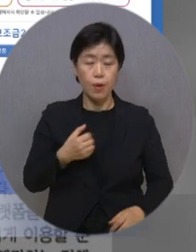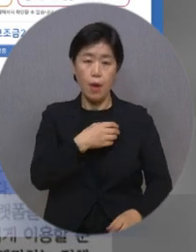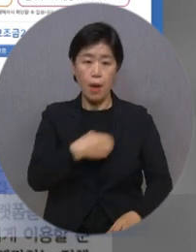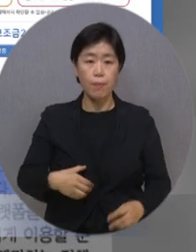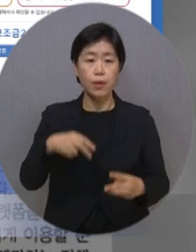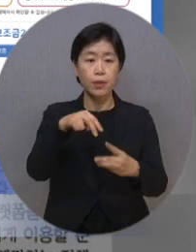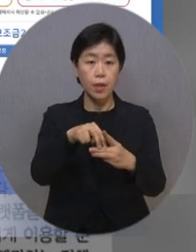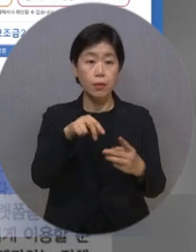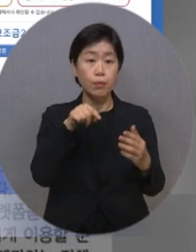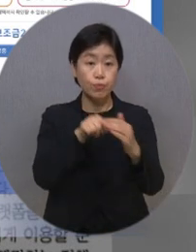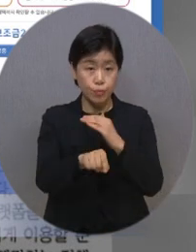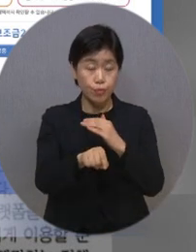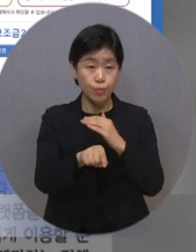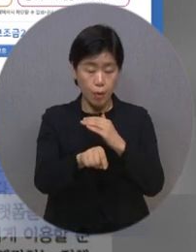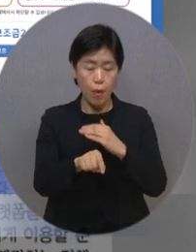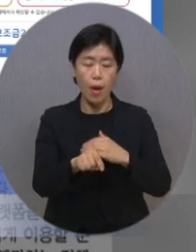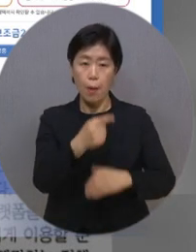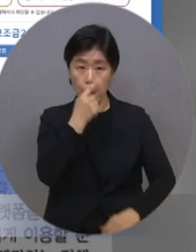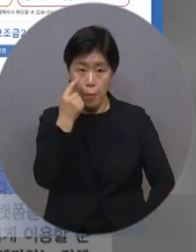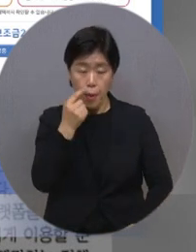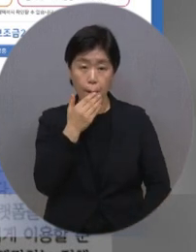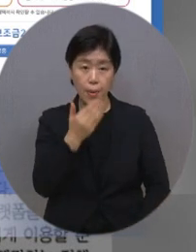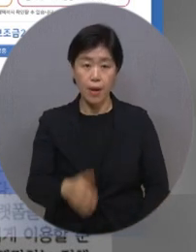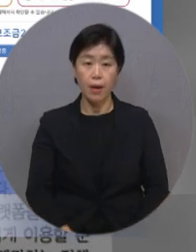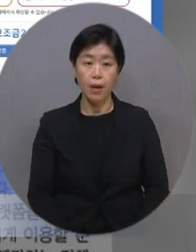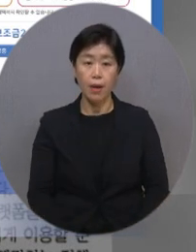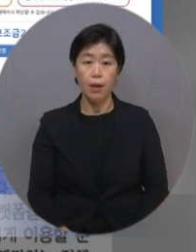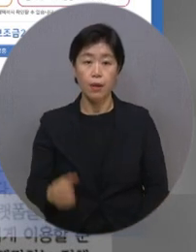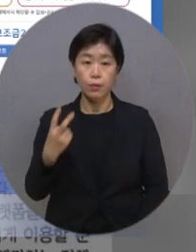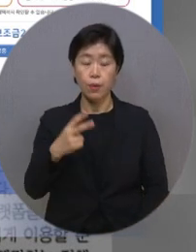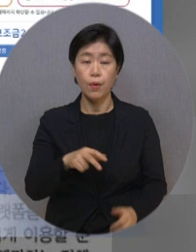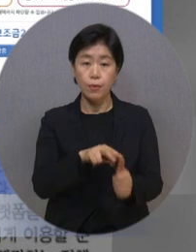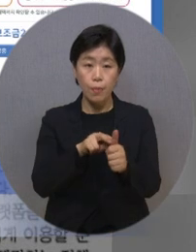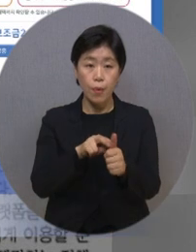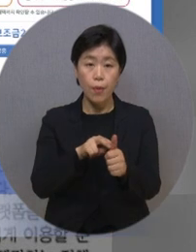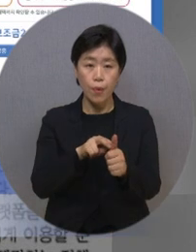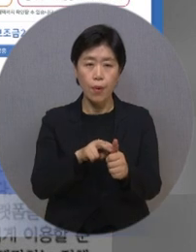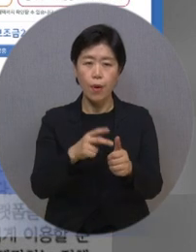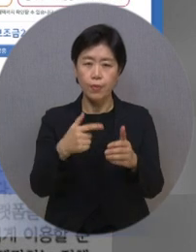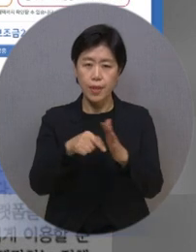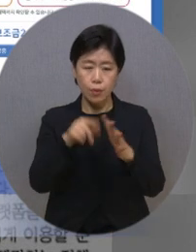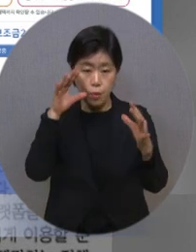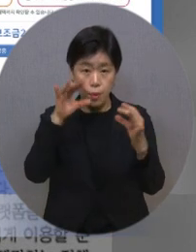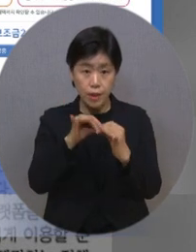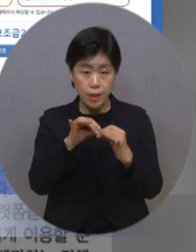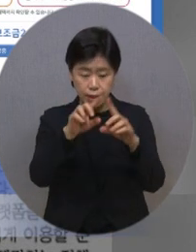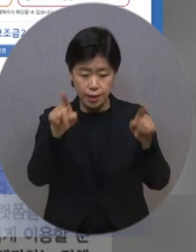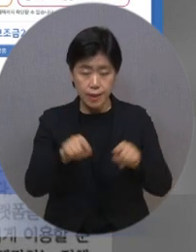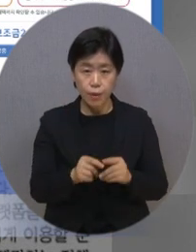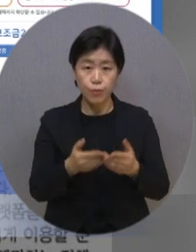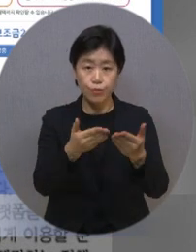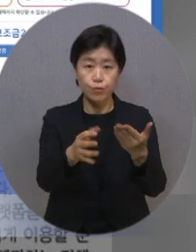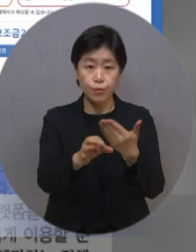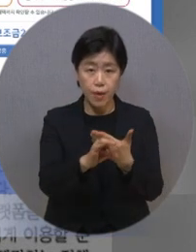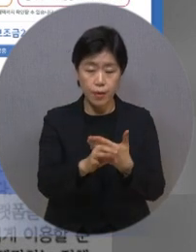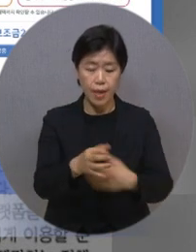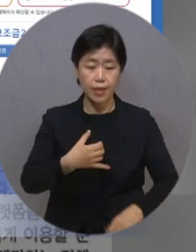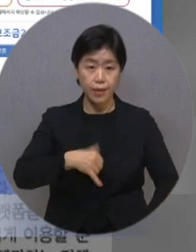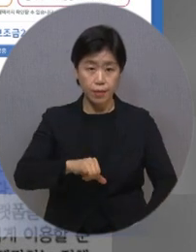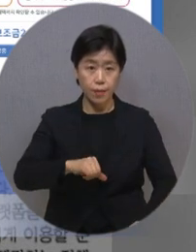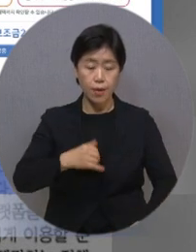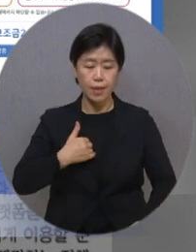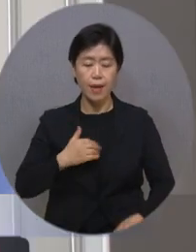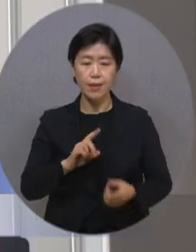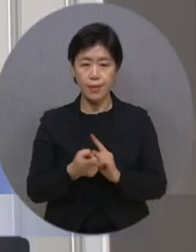24 혜택을 확인할 수 있고 정보 제공 등이 신청서를 작성하면 자녀가 혜택을 대신 확인할 수도